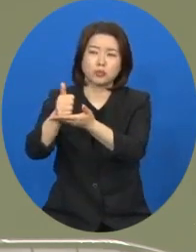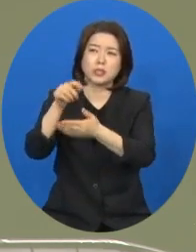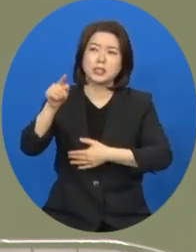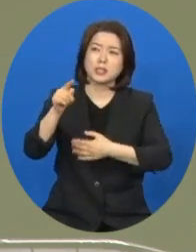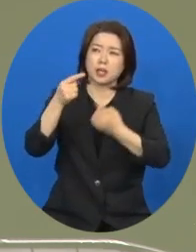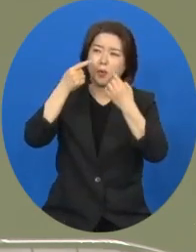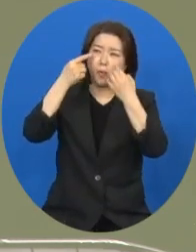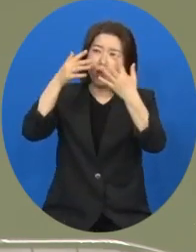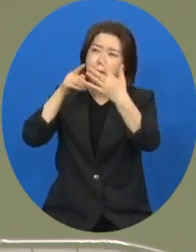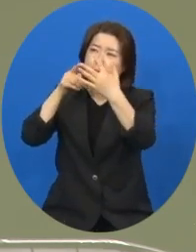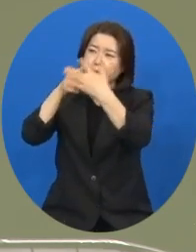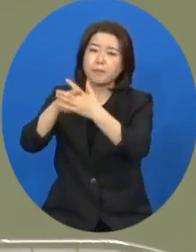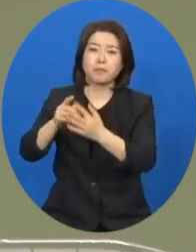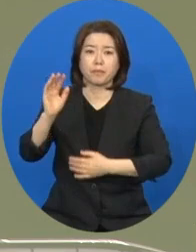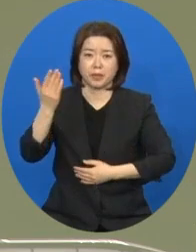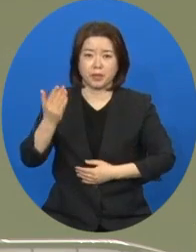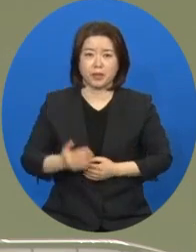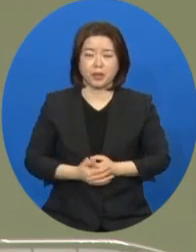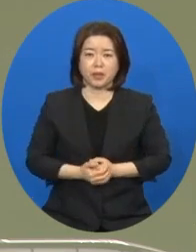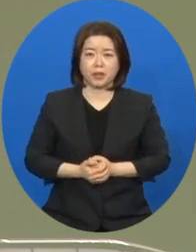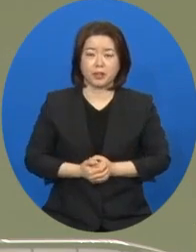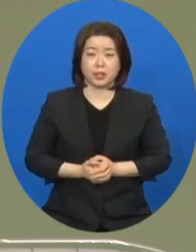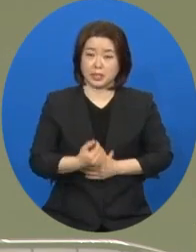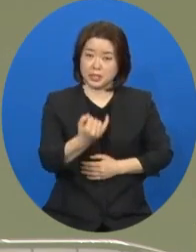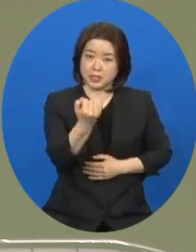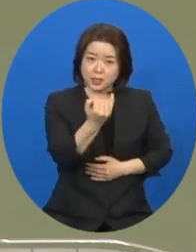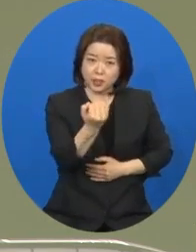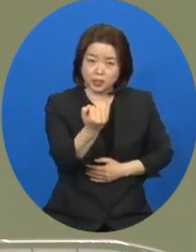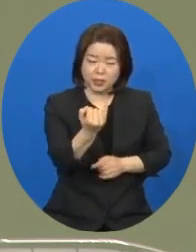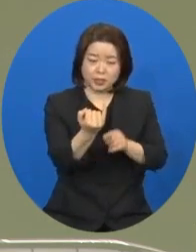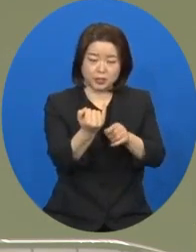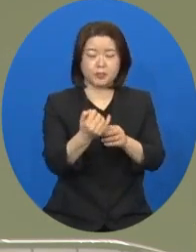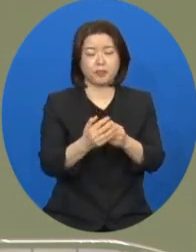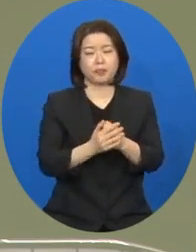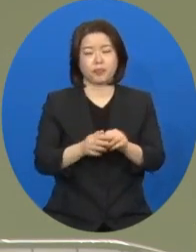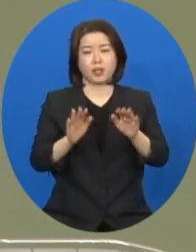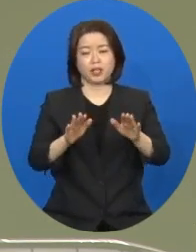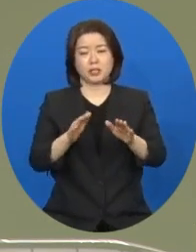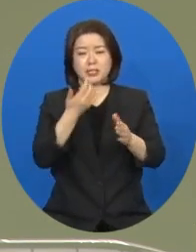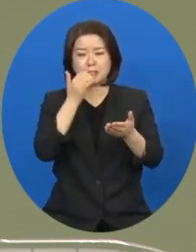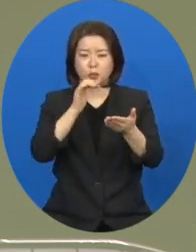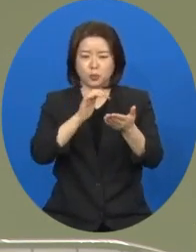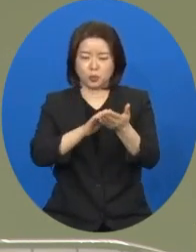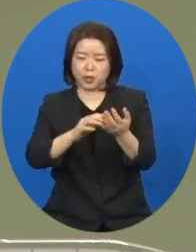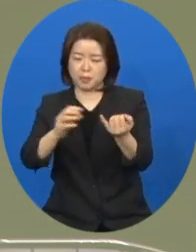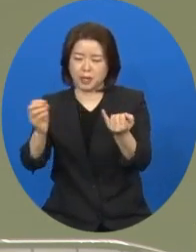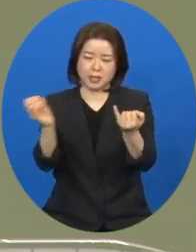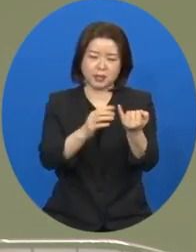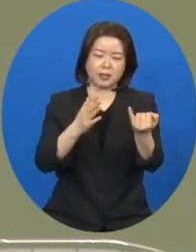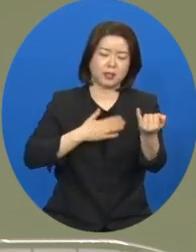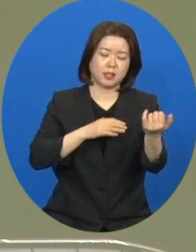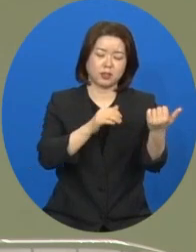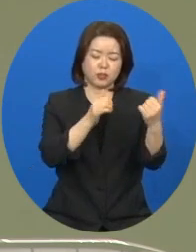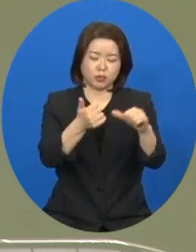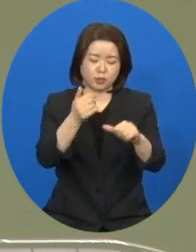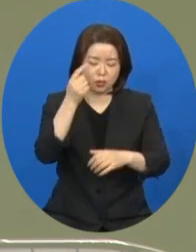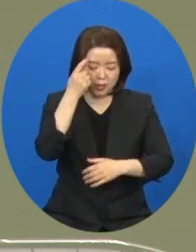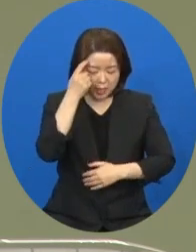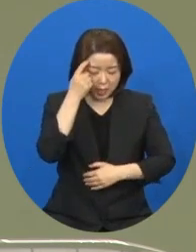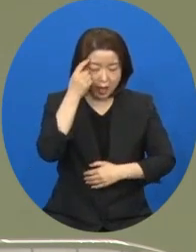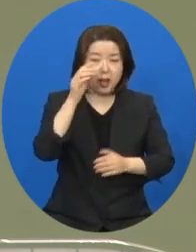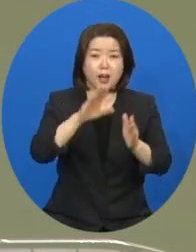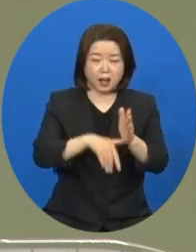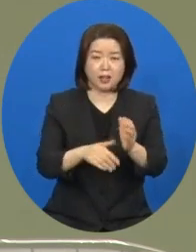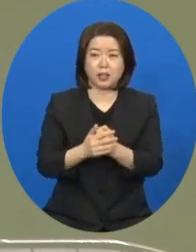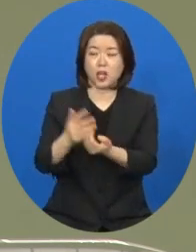정확하게 보이는 겁니다. 이 여인이 이제는 돌에 맞아 죽었구나 그러고 있는데 주님의